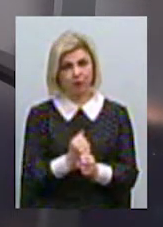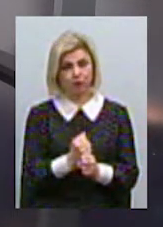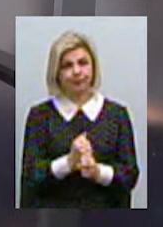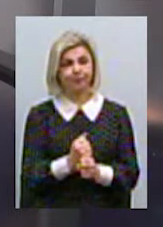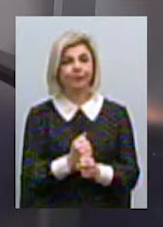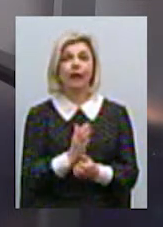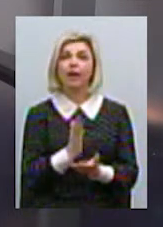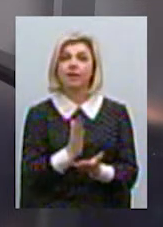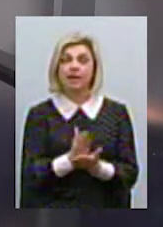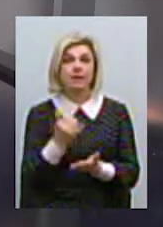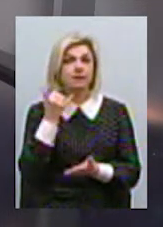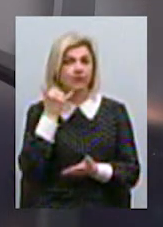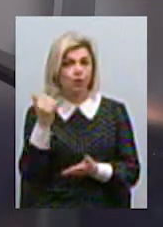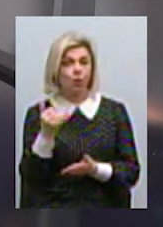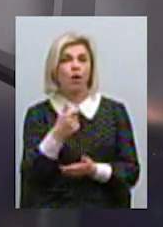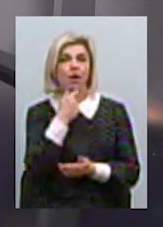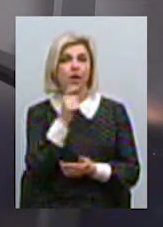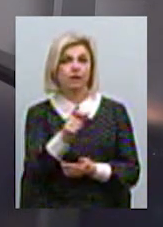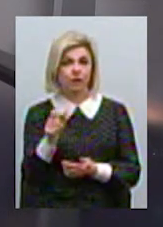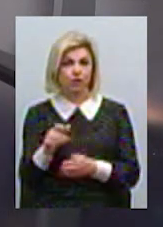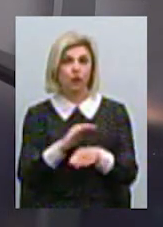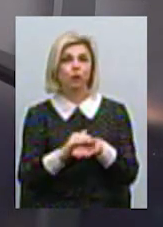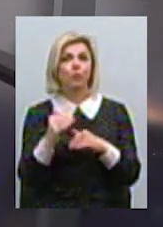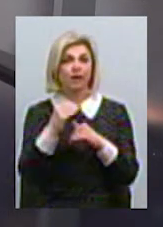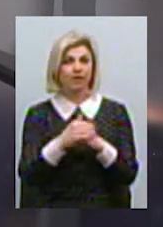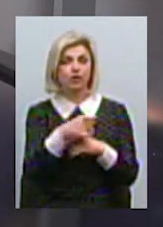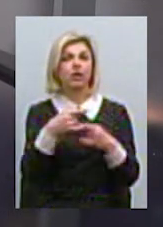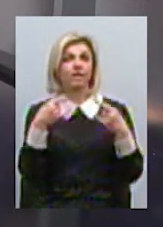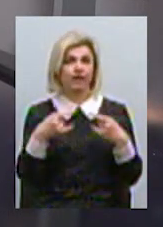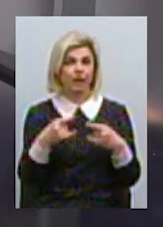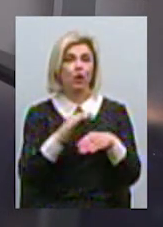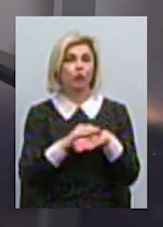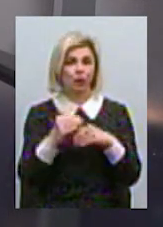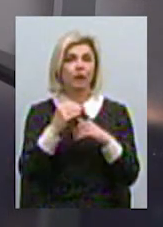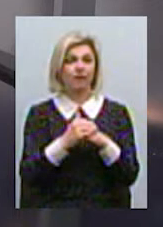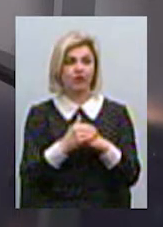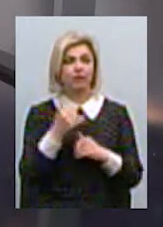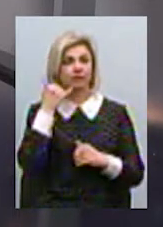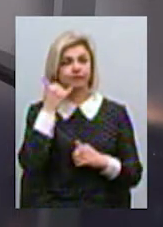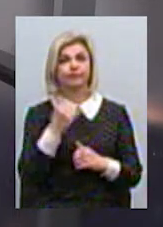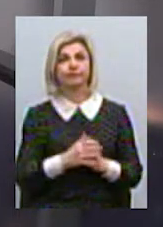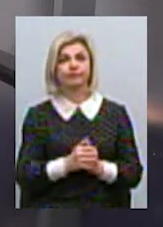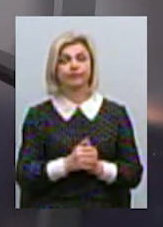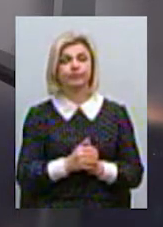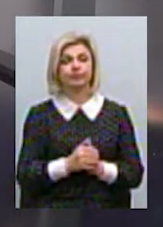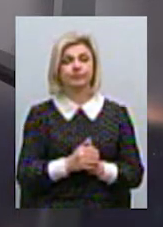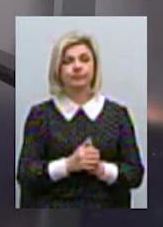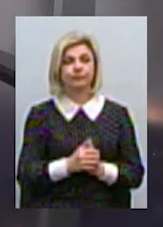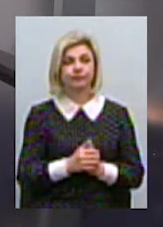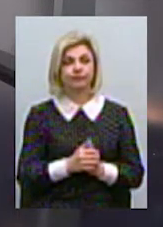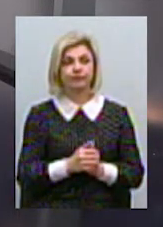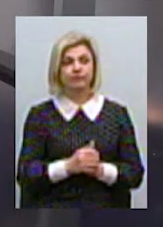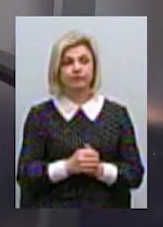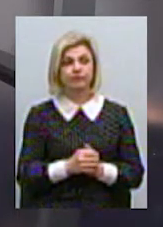дзвінок від глядачів. Добрий вечір, ви в ефірі. Алло. Добрий вечір. Добрий вечір. Я Бойко Мар'яна Семенівна в